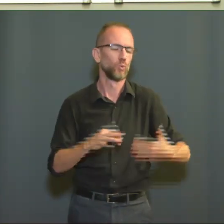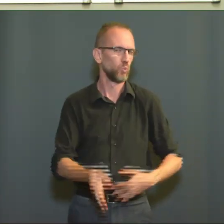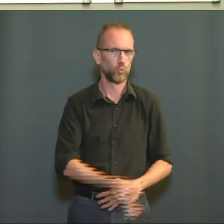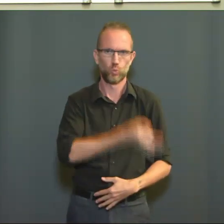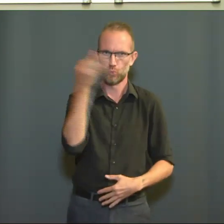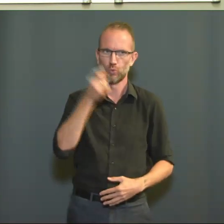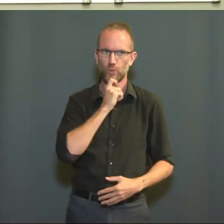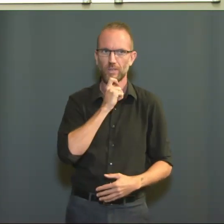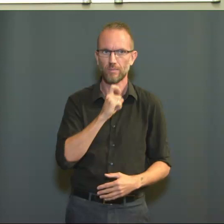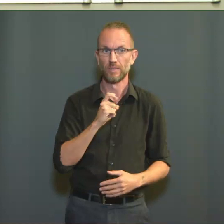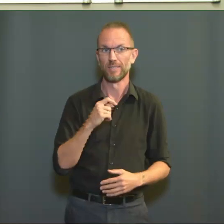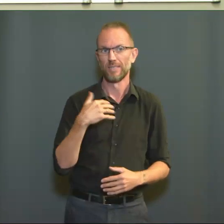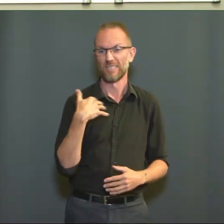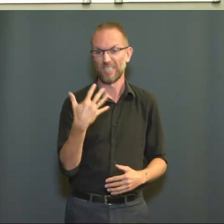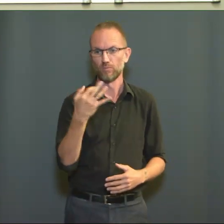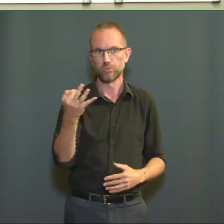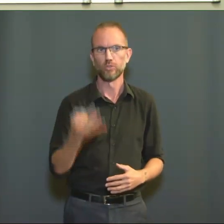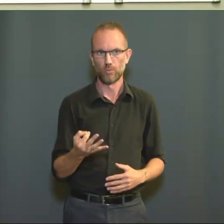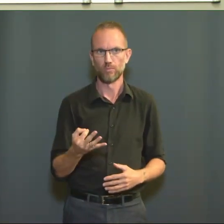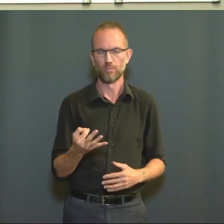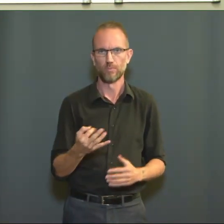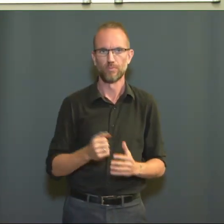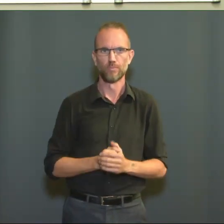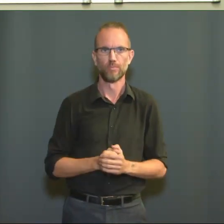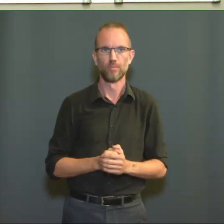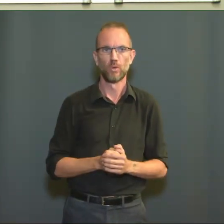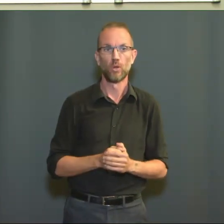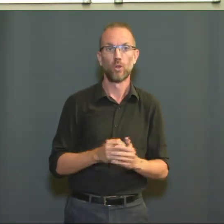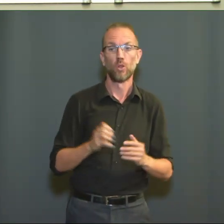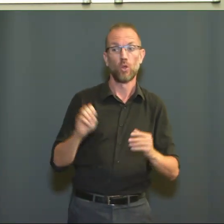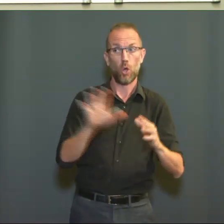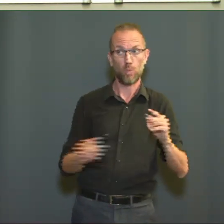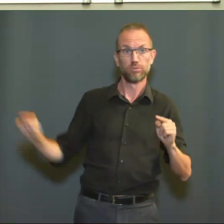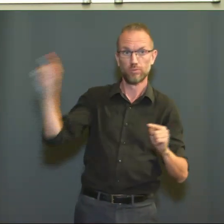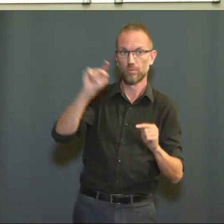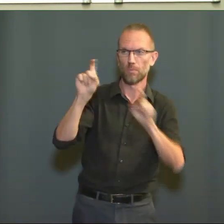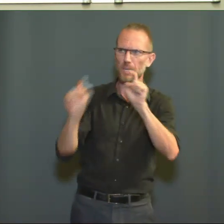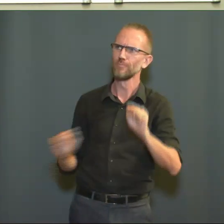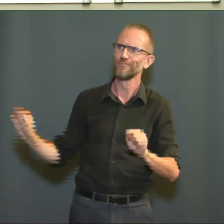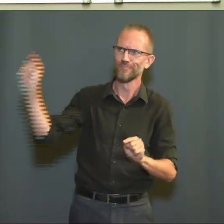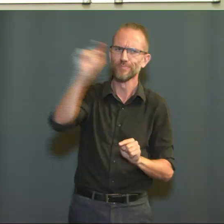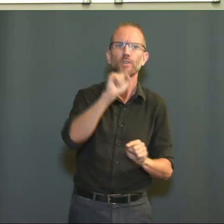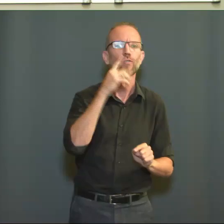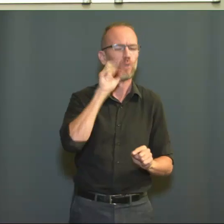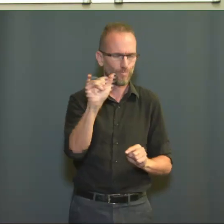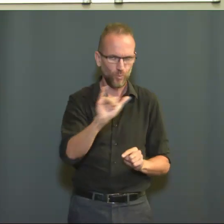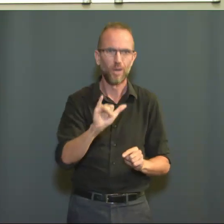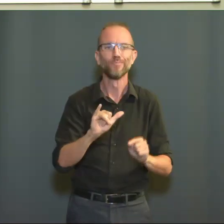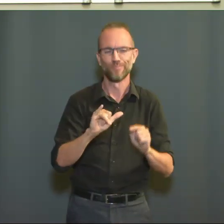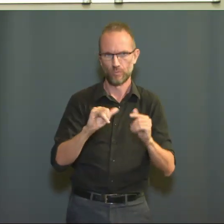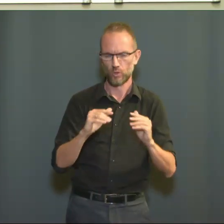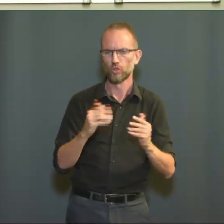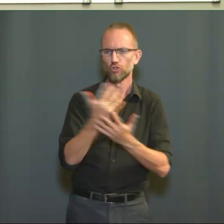Dans de nombreux autres pays qui nous entourent, en Europe, les chiffres continuent d'augmenter. Ceci veut donc bien dire